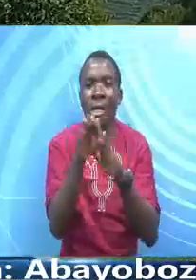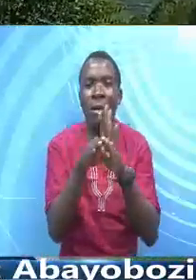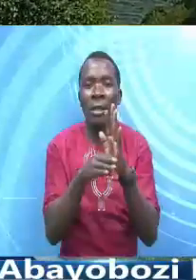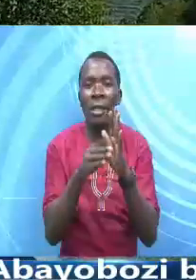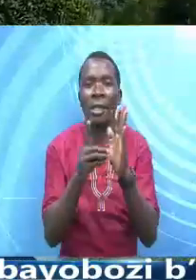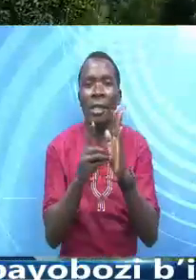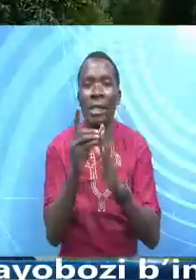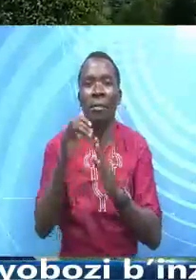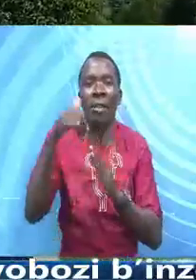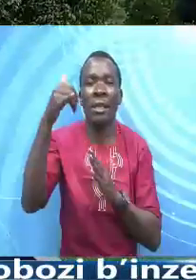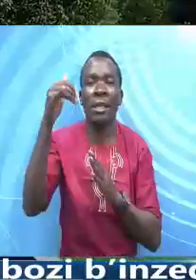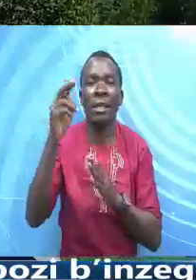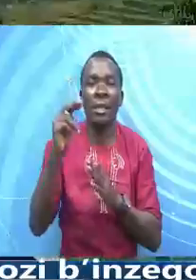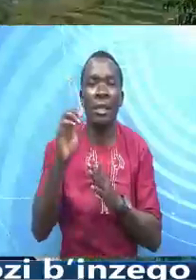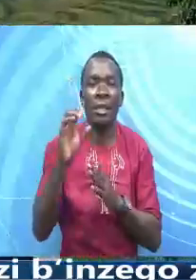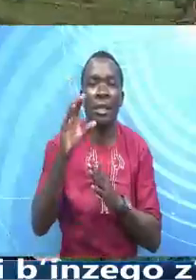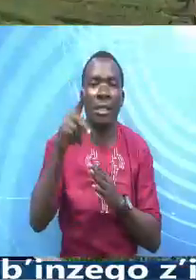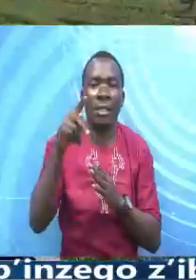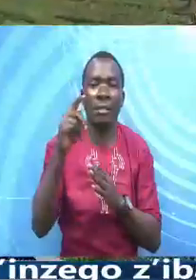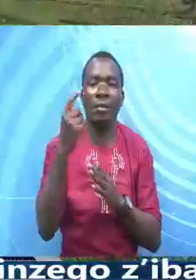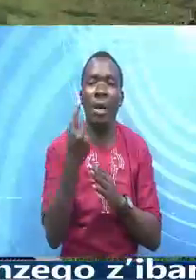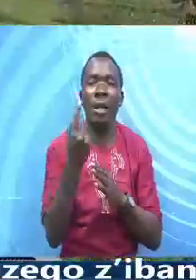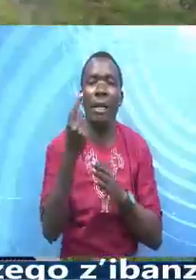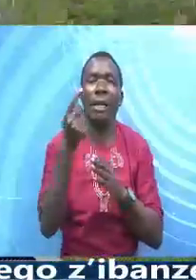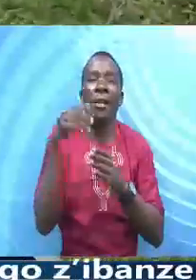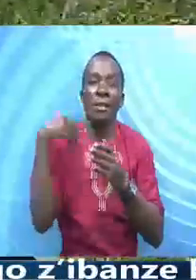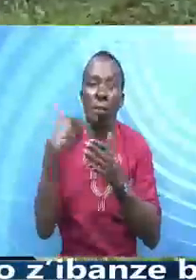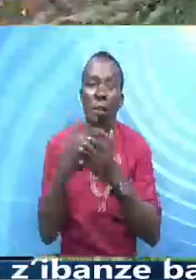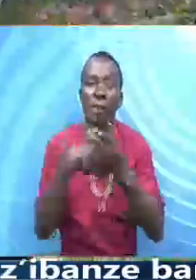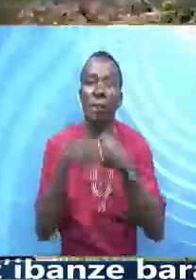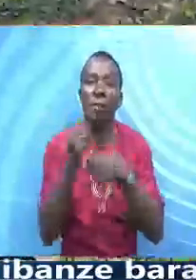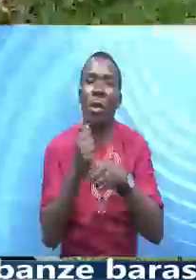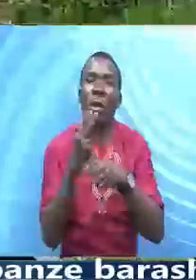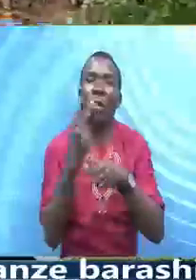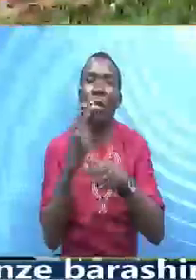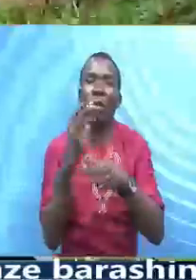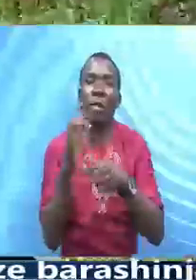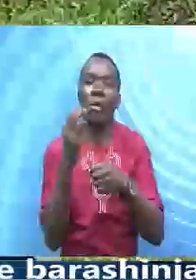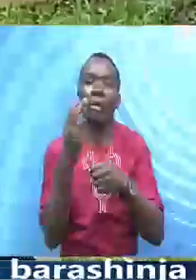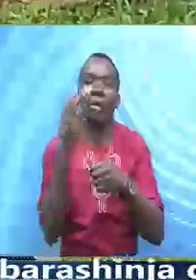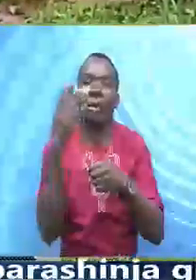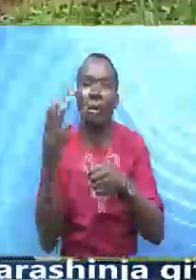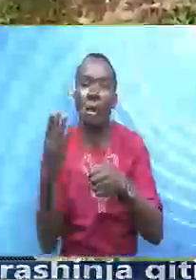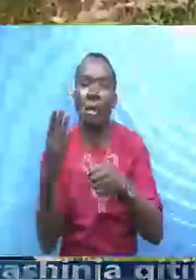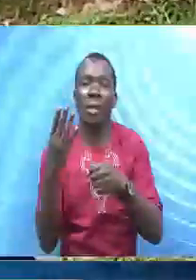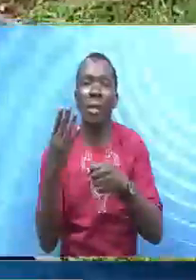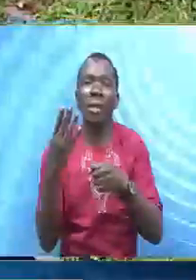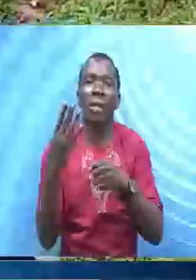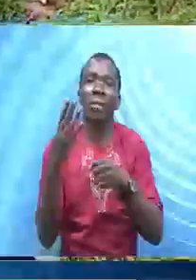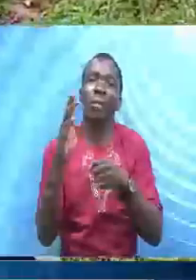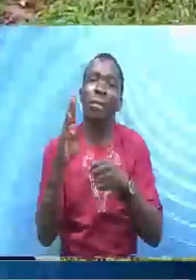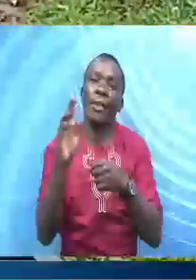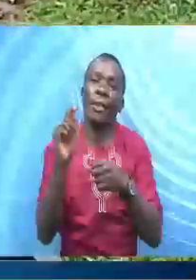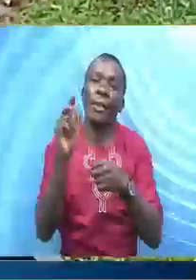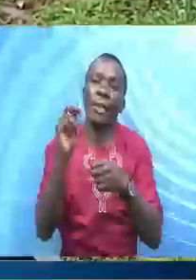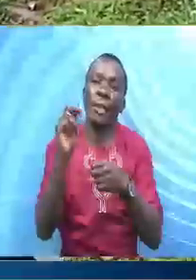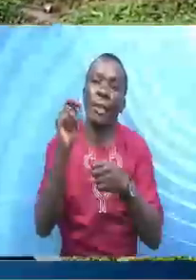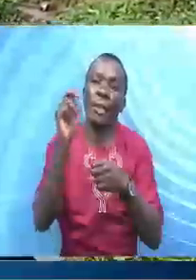NST1 kugeza mu mwaka w'2024. Ibarushimwe bihoyiki Kevin Christian, BTN